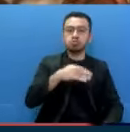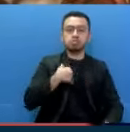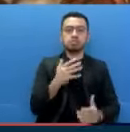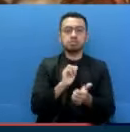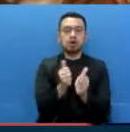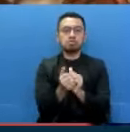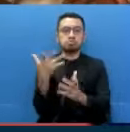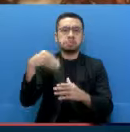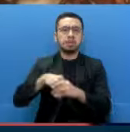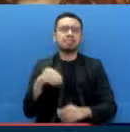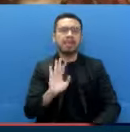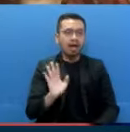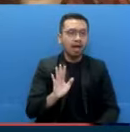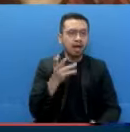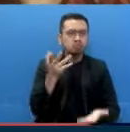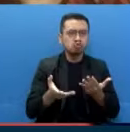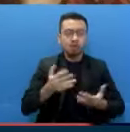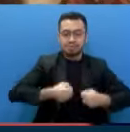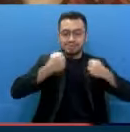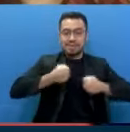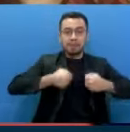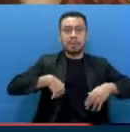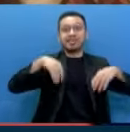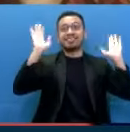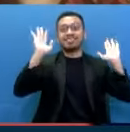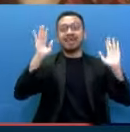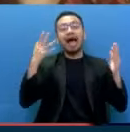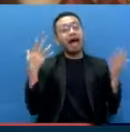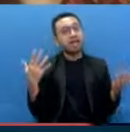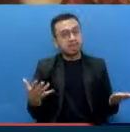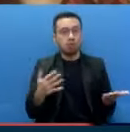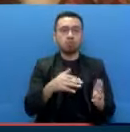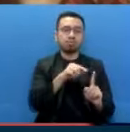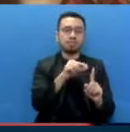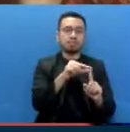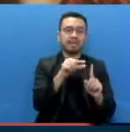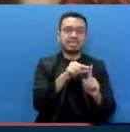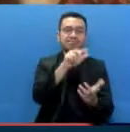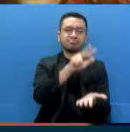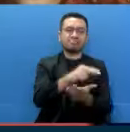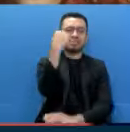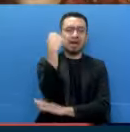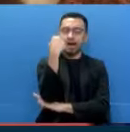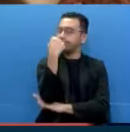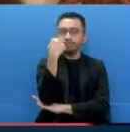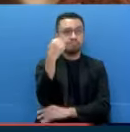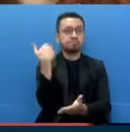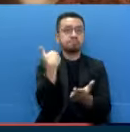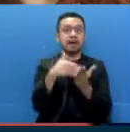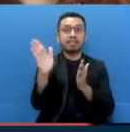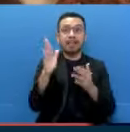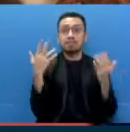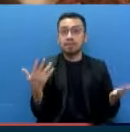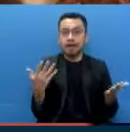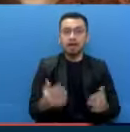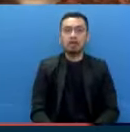dibebaskan dan tidak ee dibatalkan gitu statusnya sebagai tersangka dalam kasus pembunuhan Va dan Eki tentu istilahnya bukan